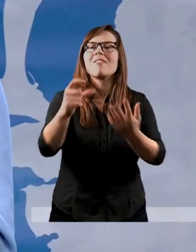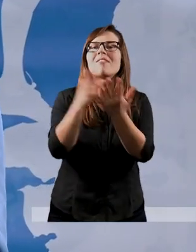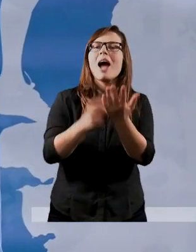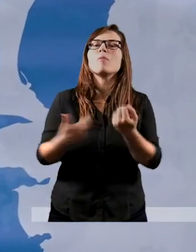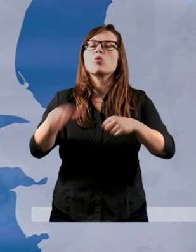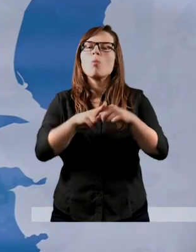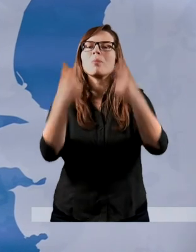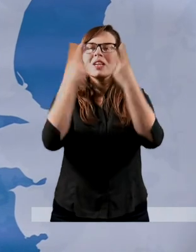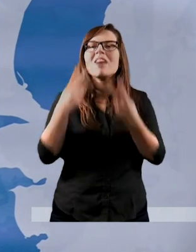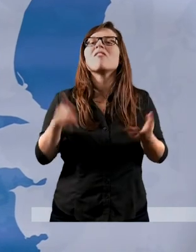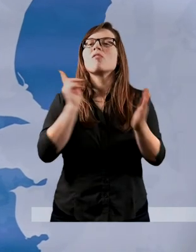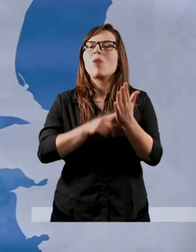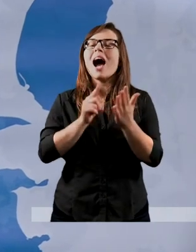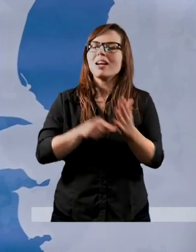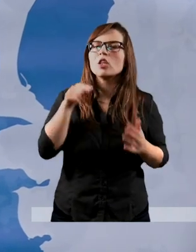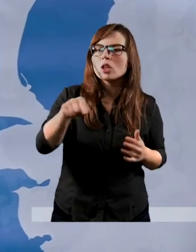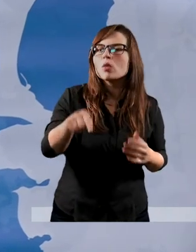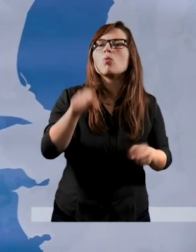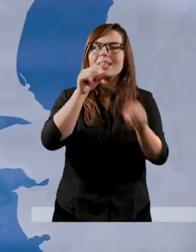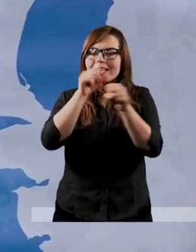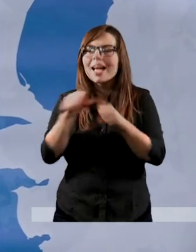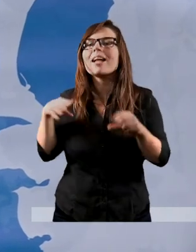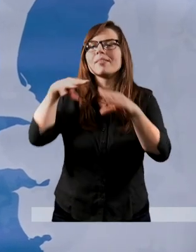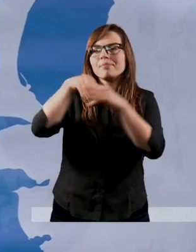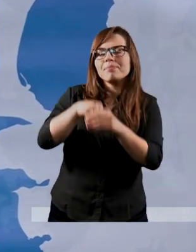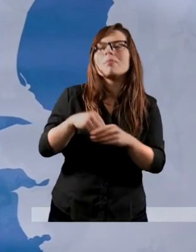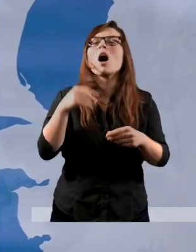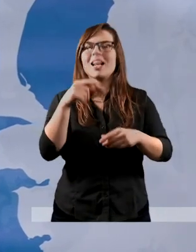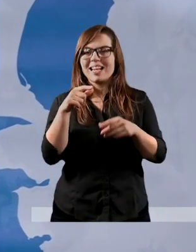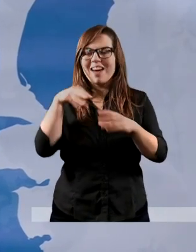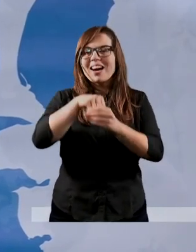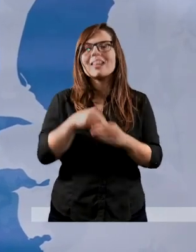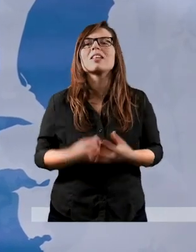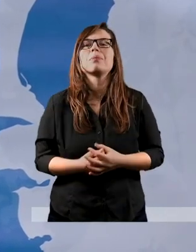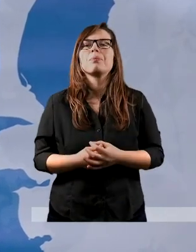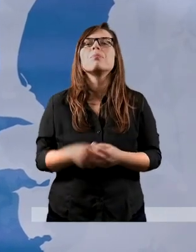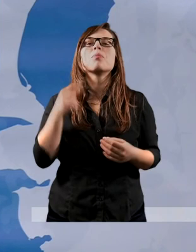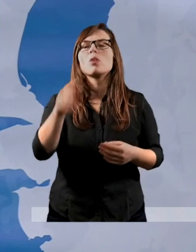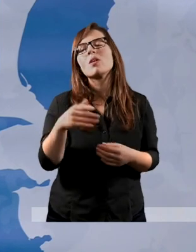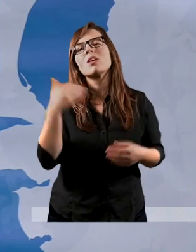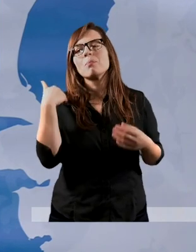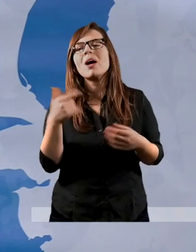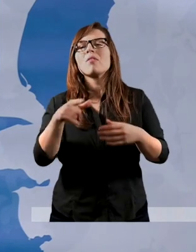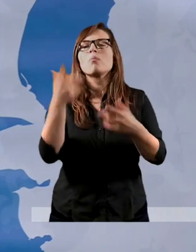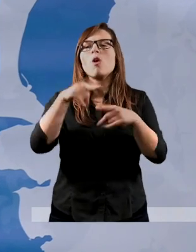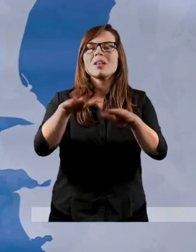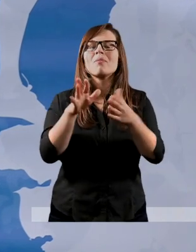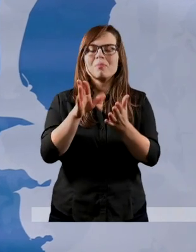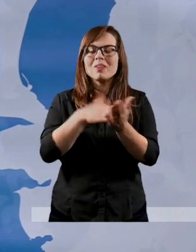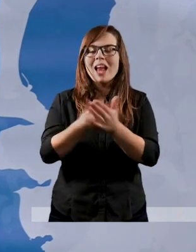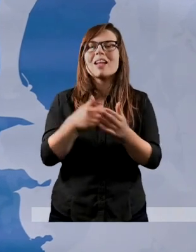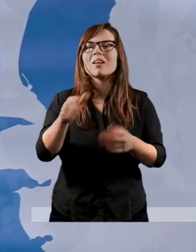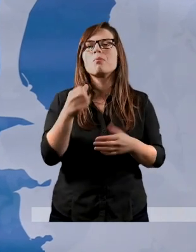który przeczytałem, właśnie on tutaj jest przytoczony. Ale chociażby dalej, bo w Księdze Powtórzonego